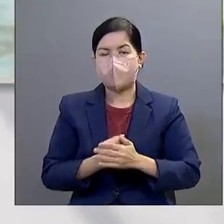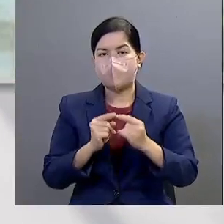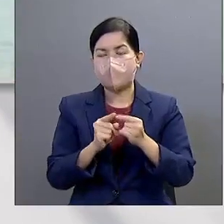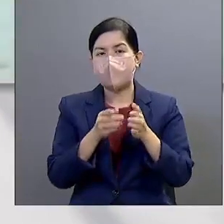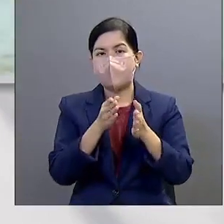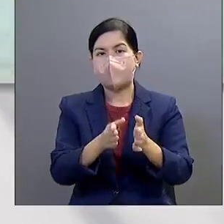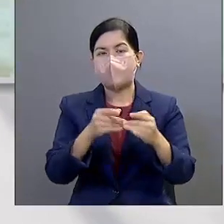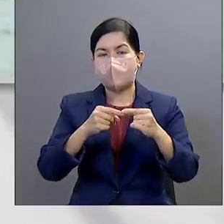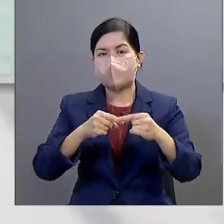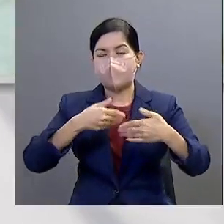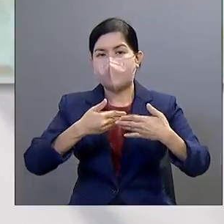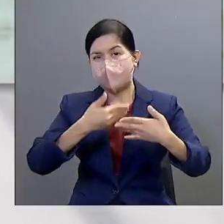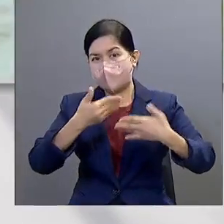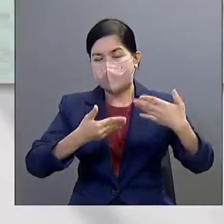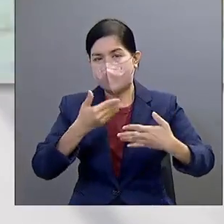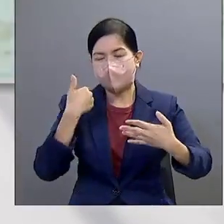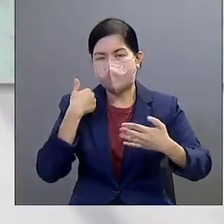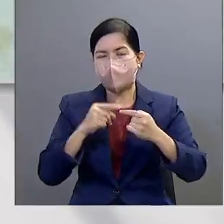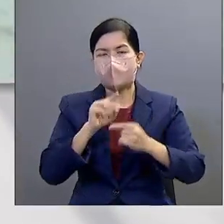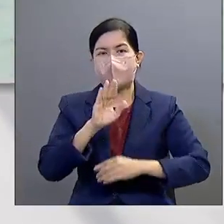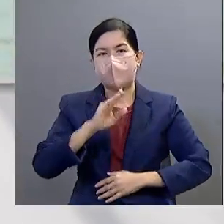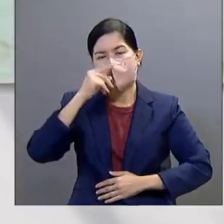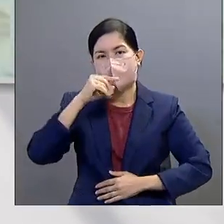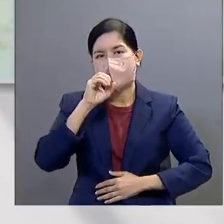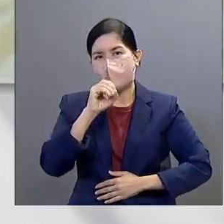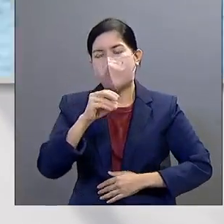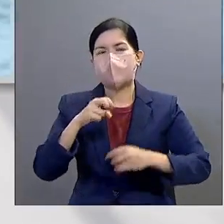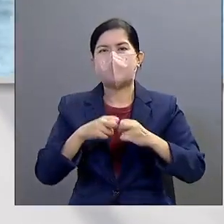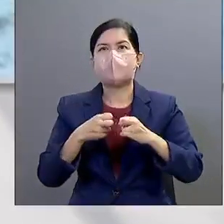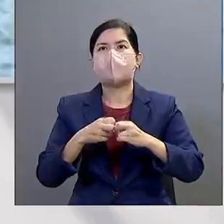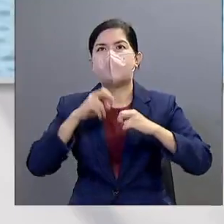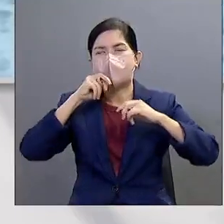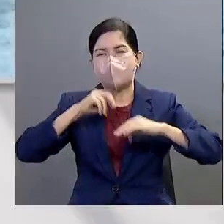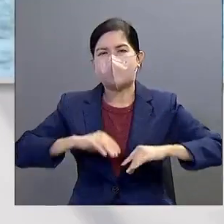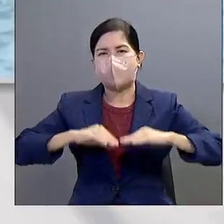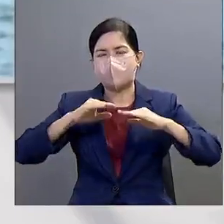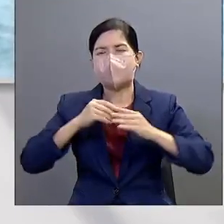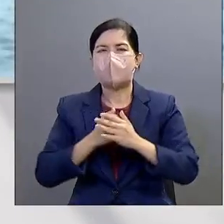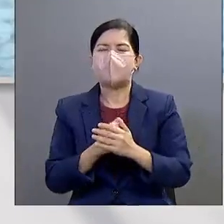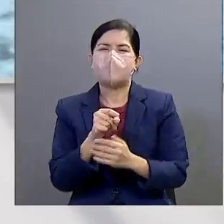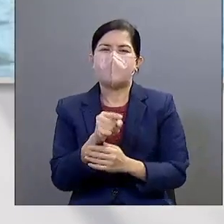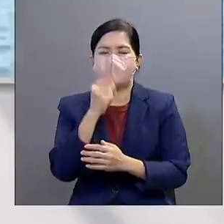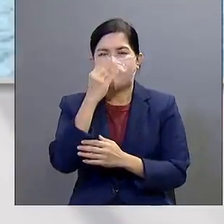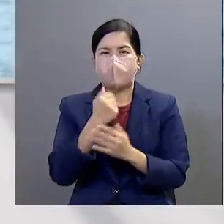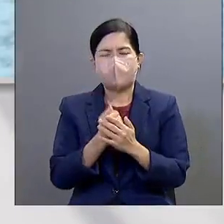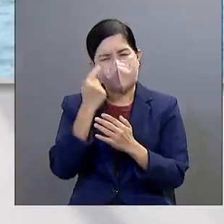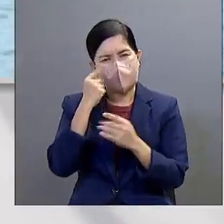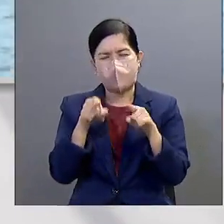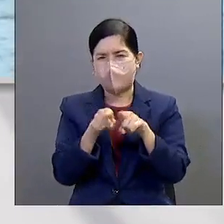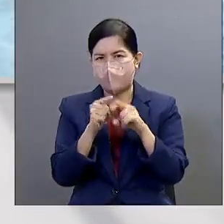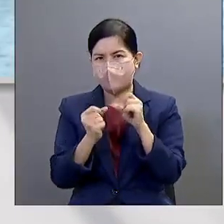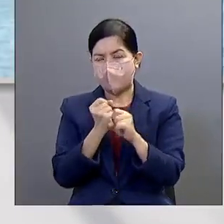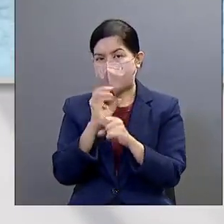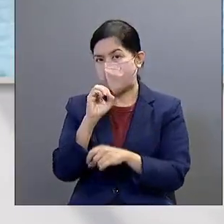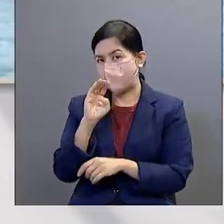ถาบันน้ำและสิ่งแวดล้อมเพื่อความยั่งยืนบอกว่าปัญหาน้ำท่วมใหญ่ในปีนี้ไม่น่าจะเกิดขึ้นเหมือนปี54นะคะแล้